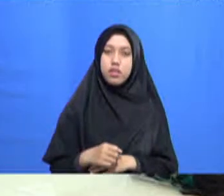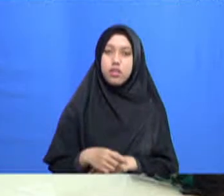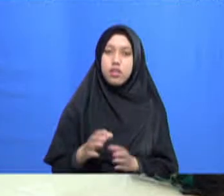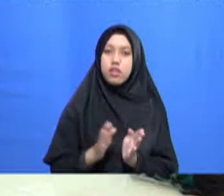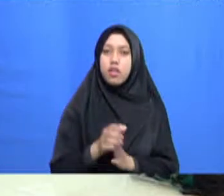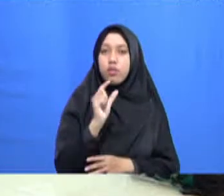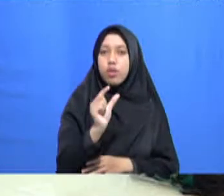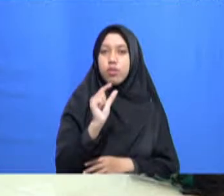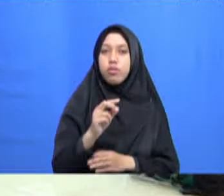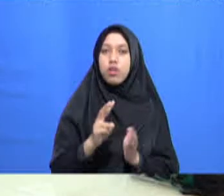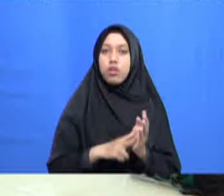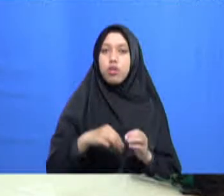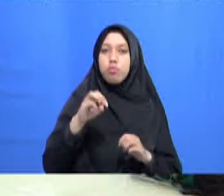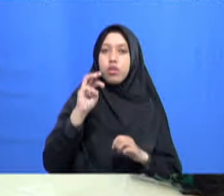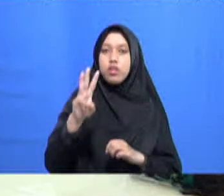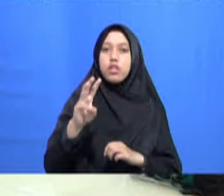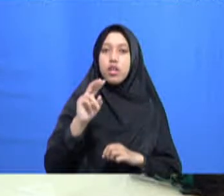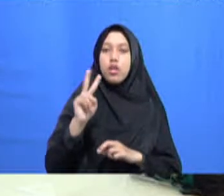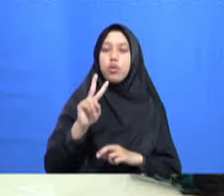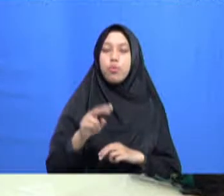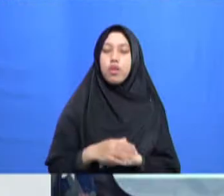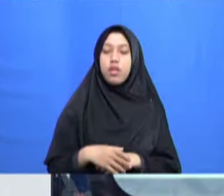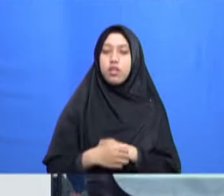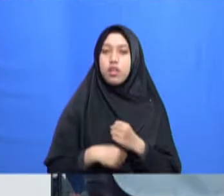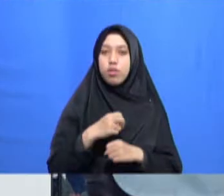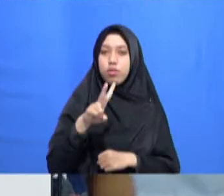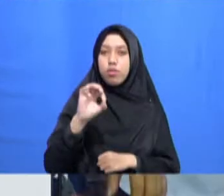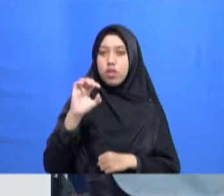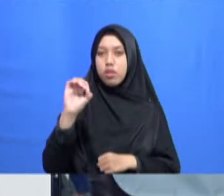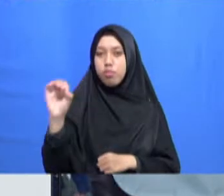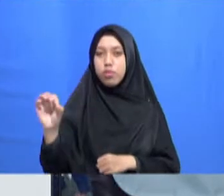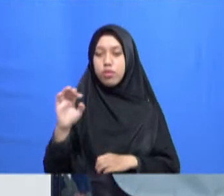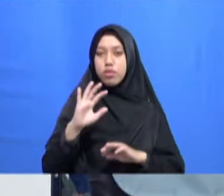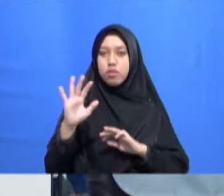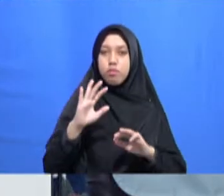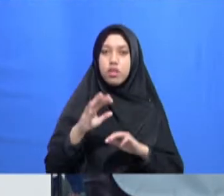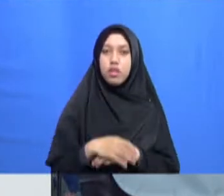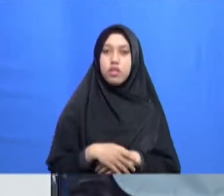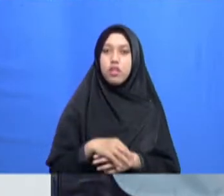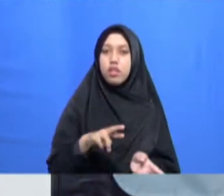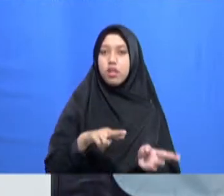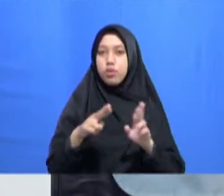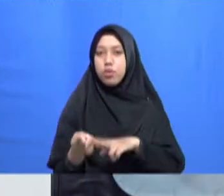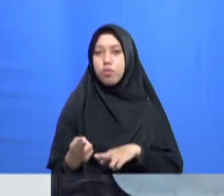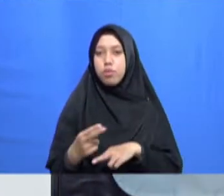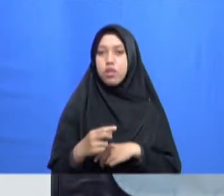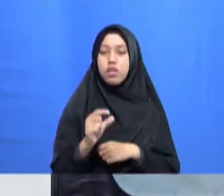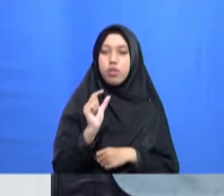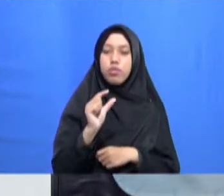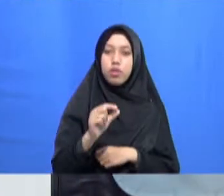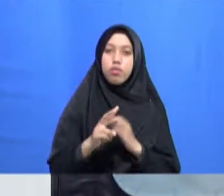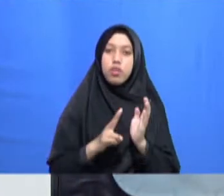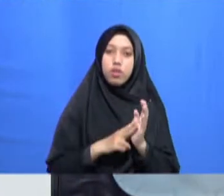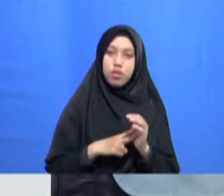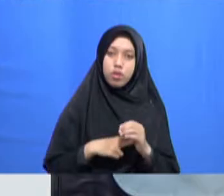32 tahun 2009 tentang pemerintahan daerah yang kemudian direvisi menjadi Undang-Undang 23 tahun 2014